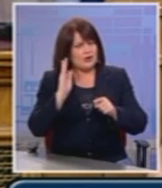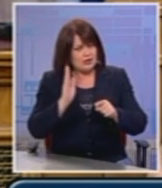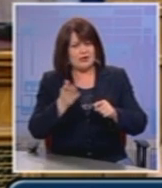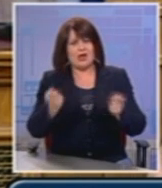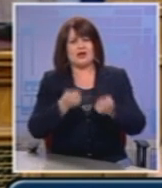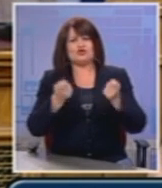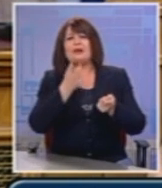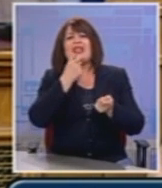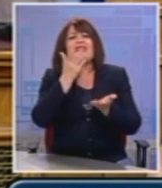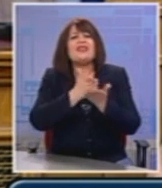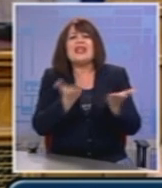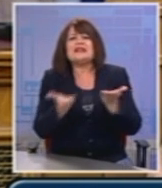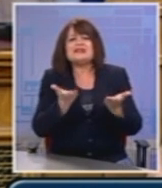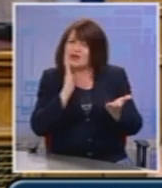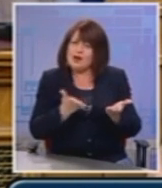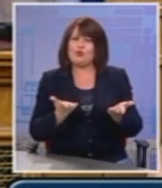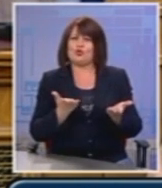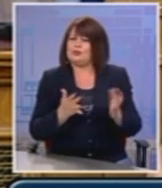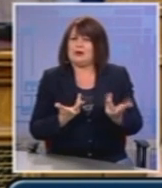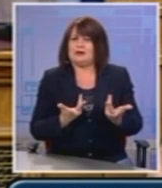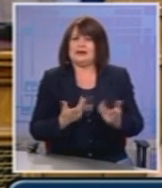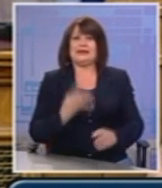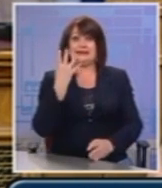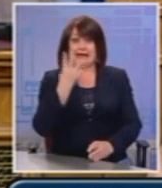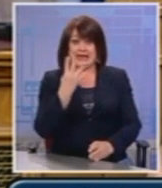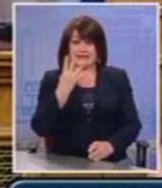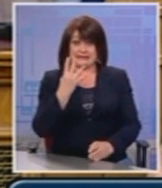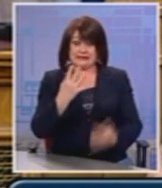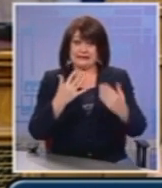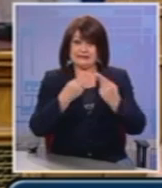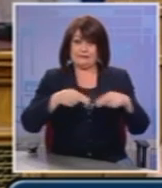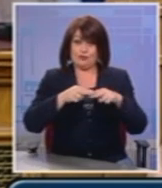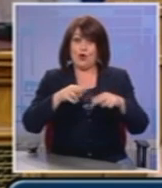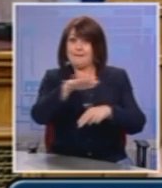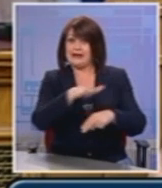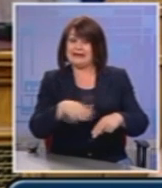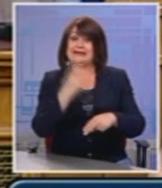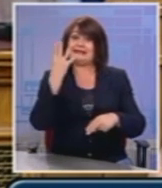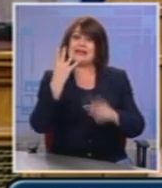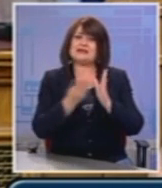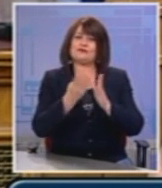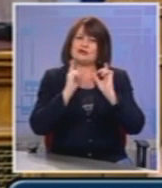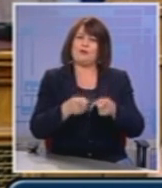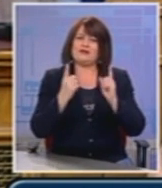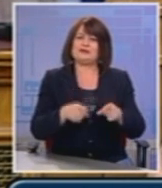διαιτησία αφετέρου με τέσσερις αποφάσεις ολομέλειας του συμβούλιου της επικρατείας που εκδίδονται ακριβώς αυτές τις ημέρες ιούνιο